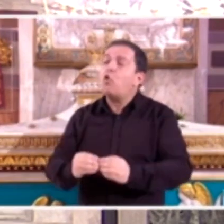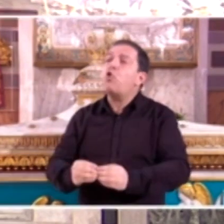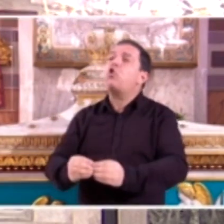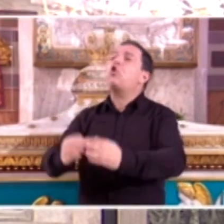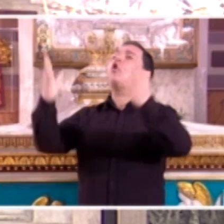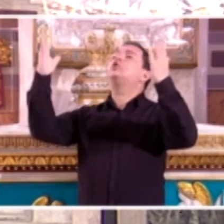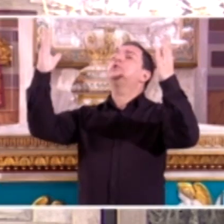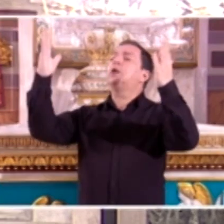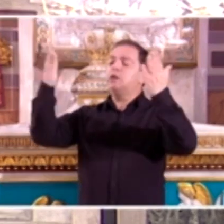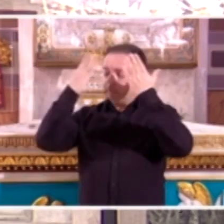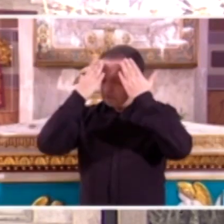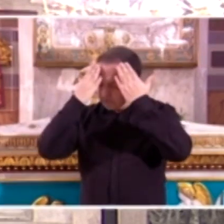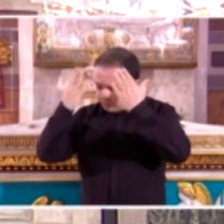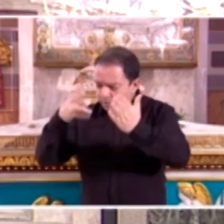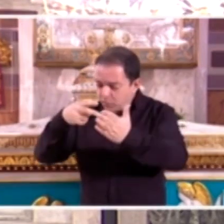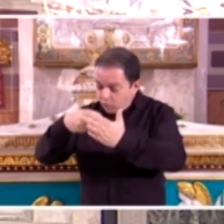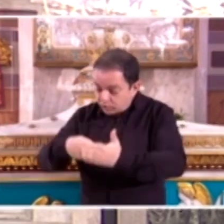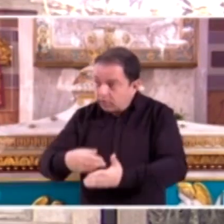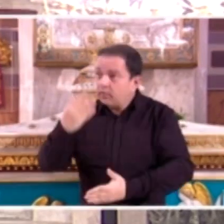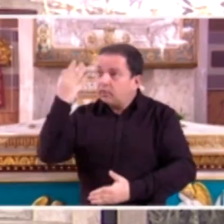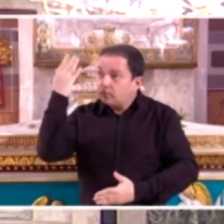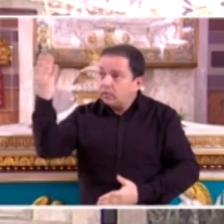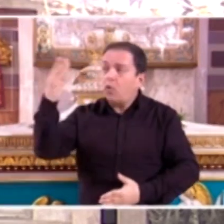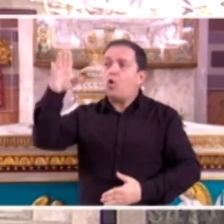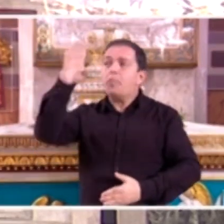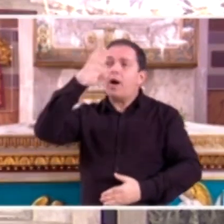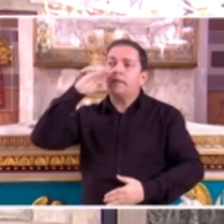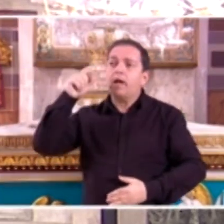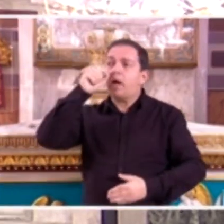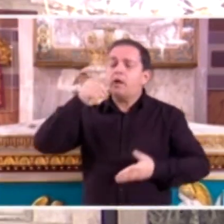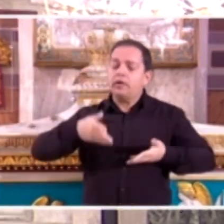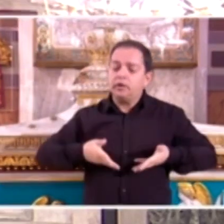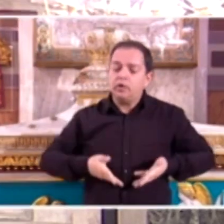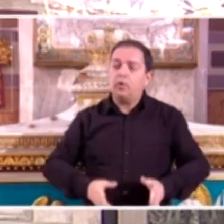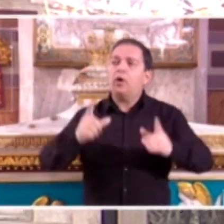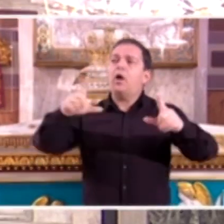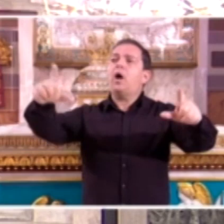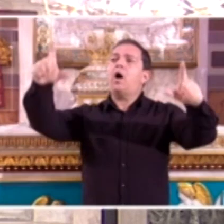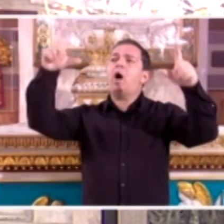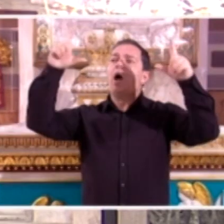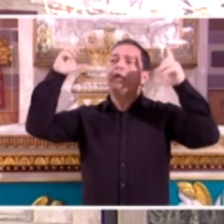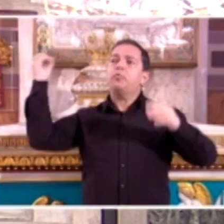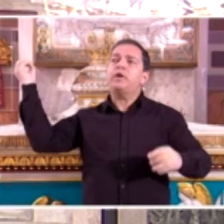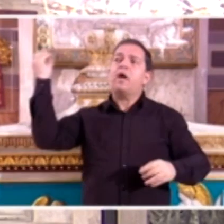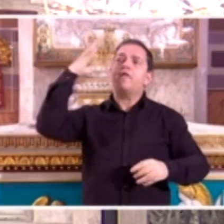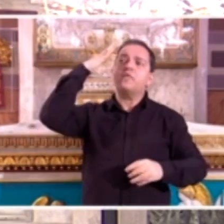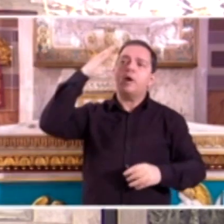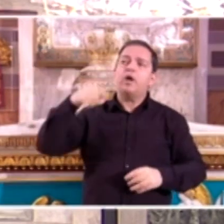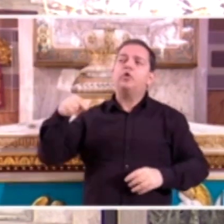Τιμή και προσκύνησης το Πατρί και το Υιό και το Αγίο Πνεύμα την ίν και